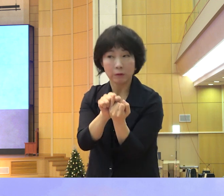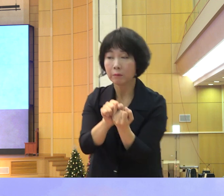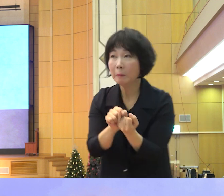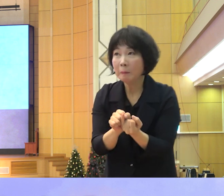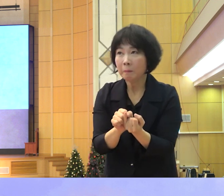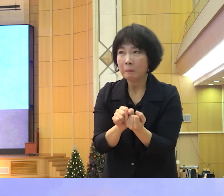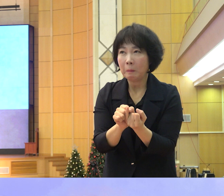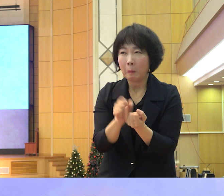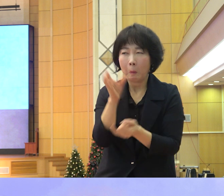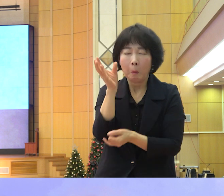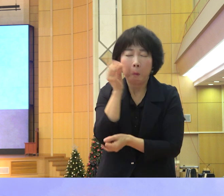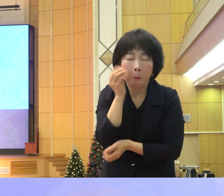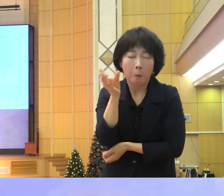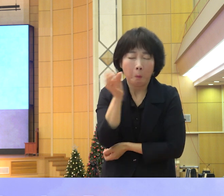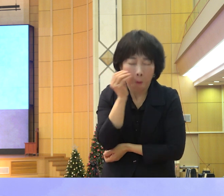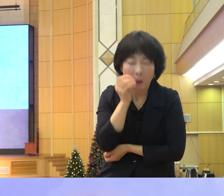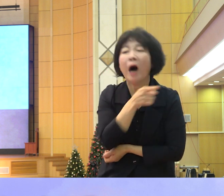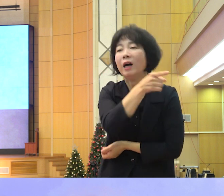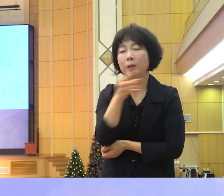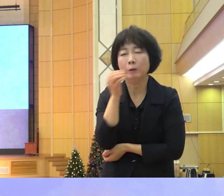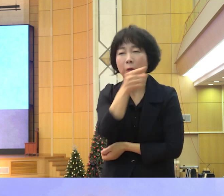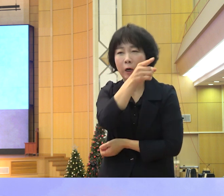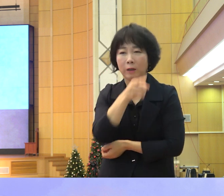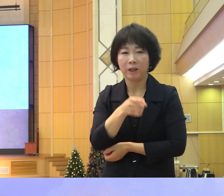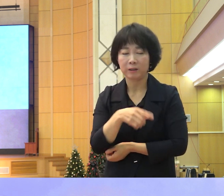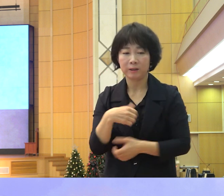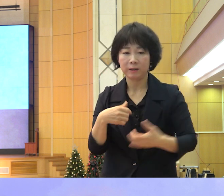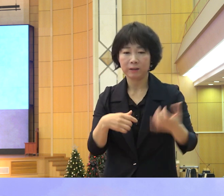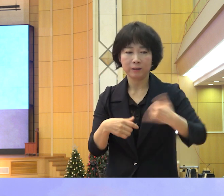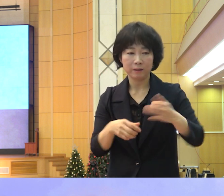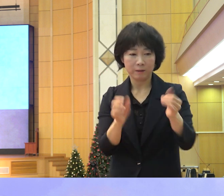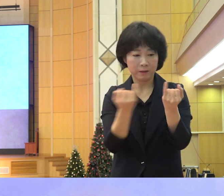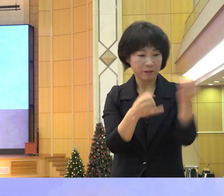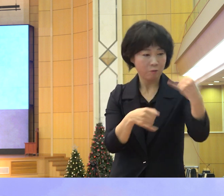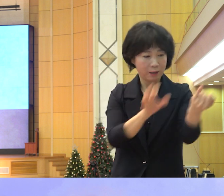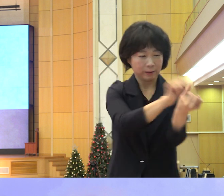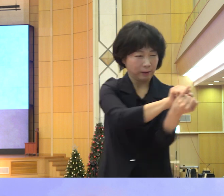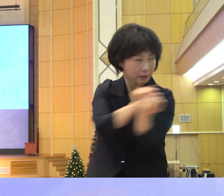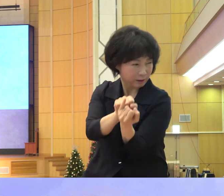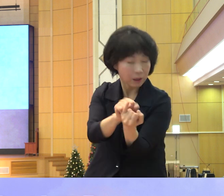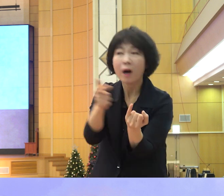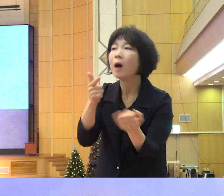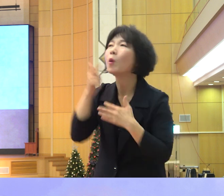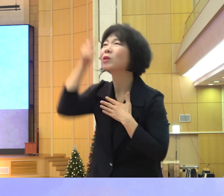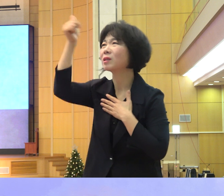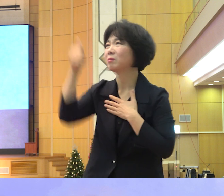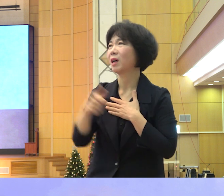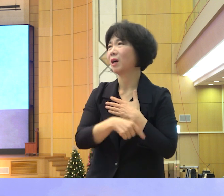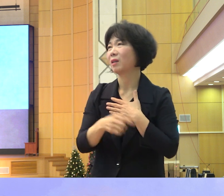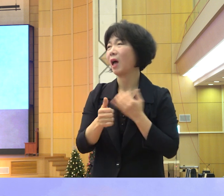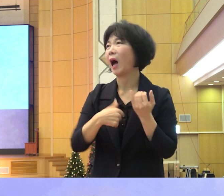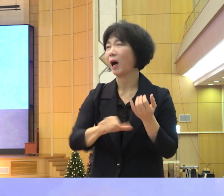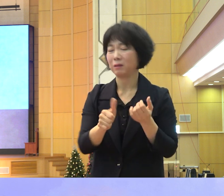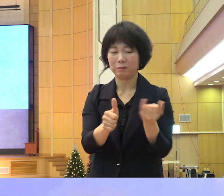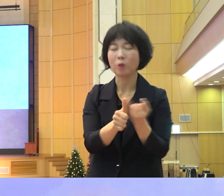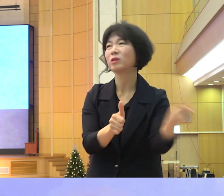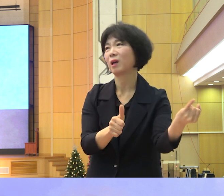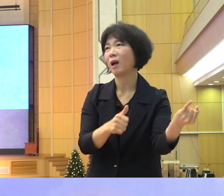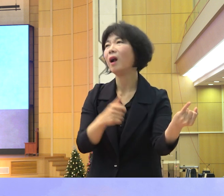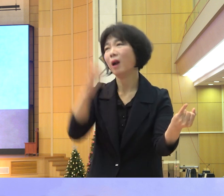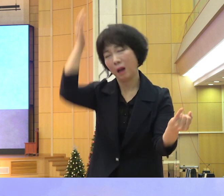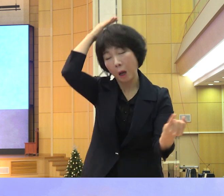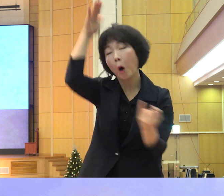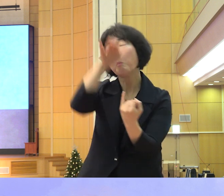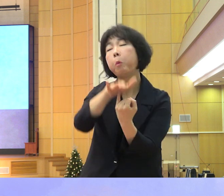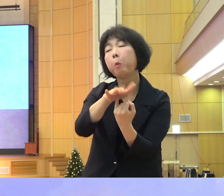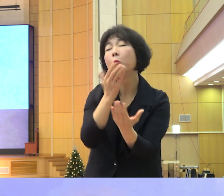정도 초신자입니다. 손목을 잡고 목사님 가서 기도를 해달라 그랬습니다. 목사님, 시집 온 지